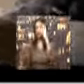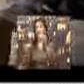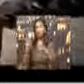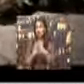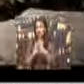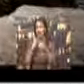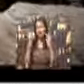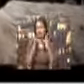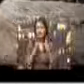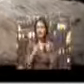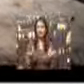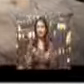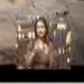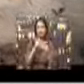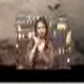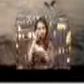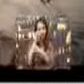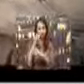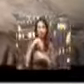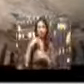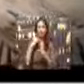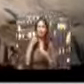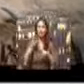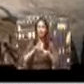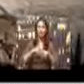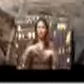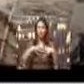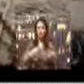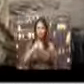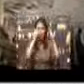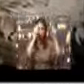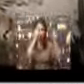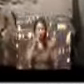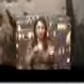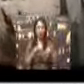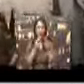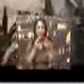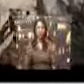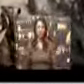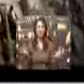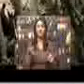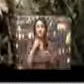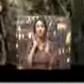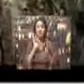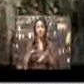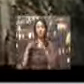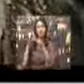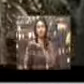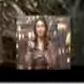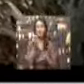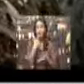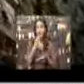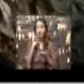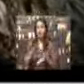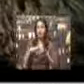هنشتري. المعوقات طبعا ان احنا بيجي لنا مثلا زي ما قلت سعادتك، ان احنا المناقصات اللي احنا بنتكلم حوالي